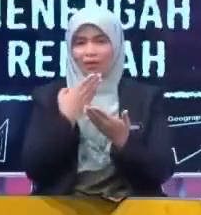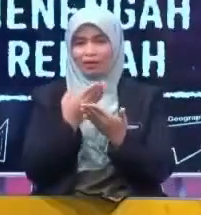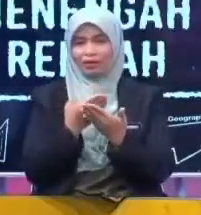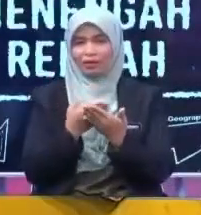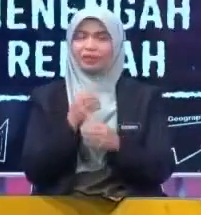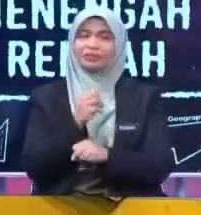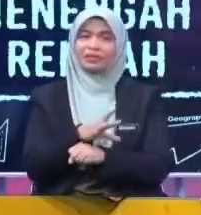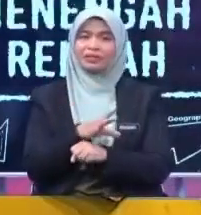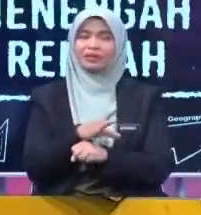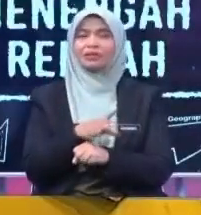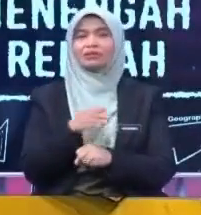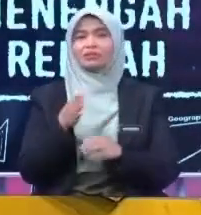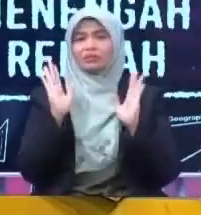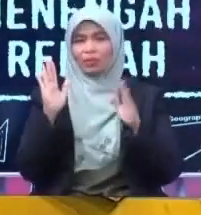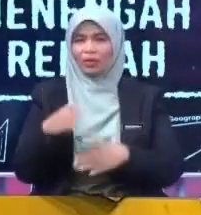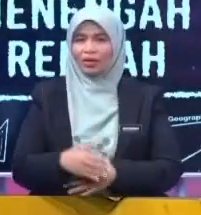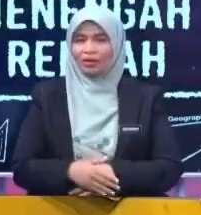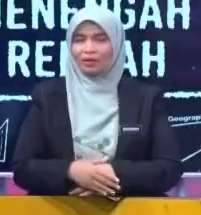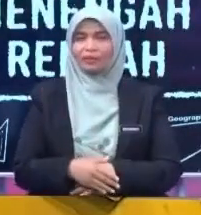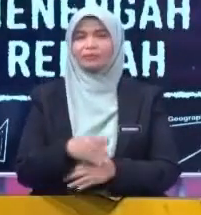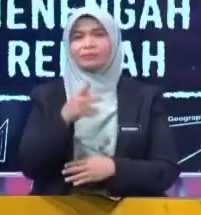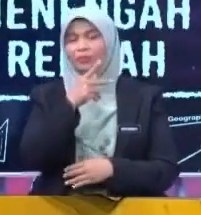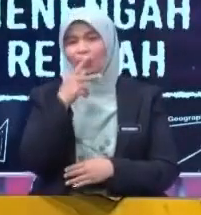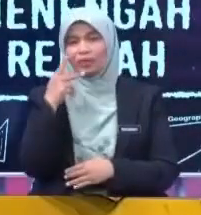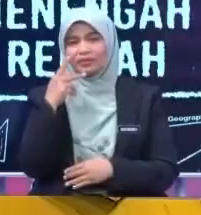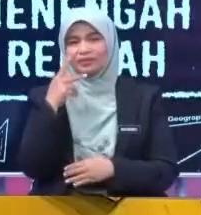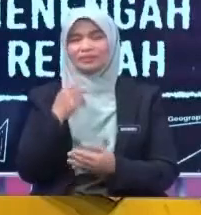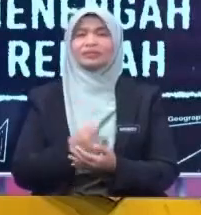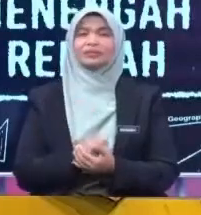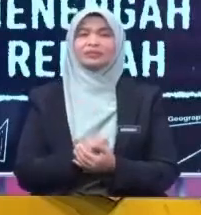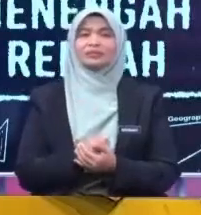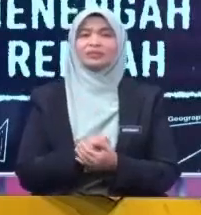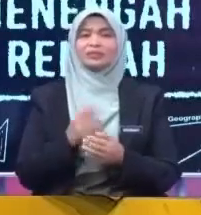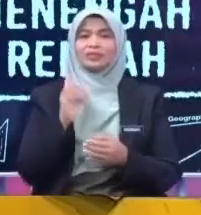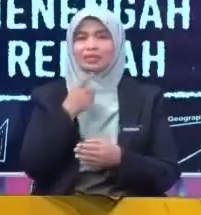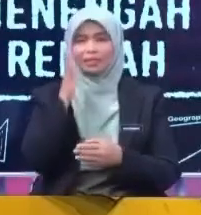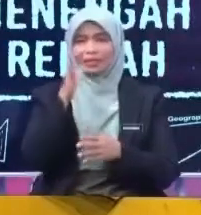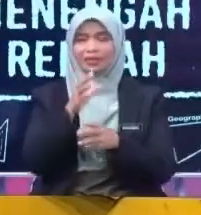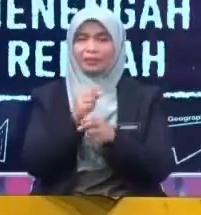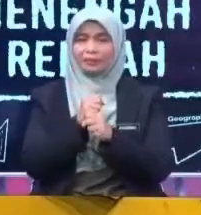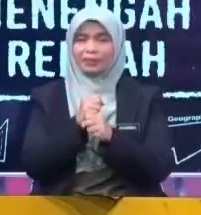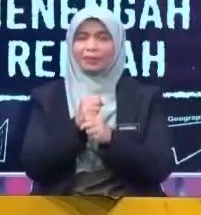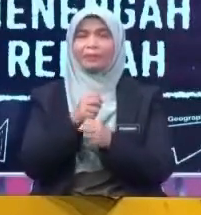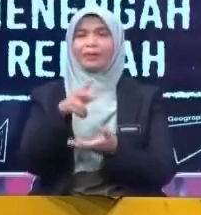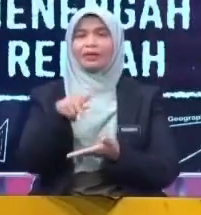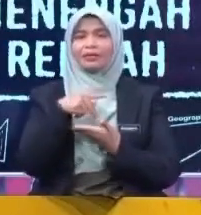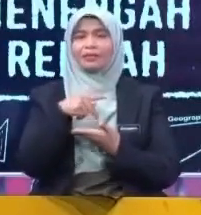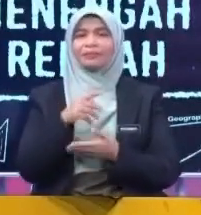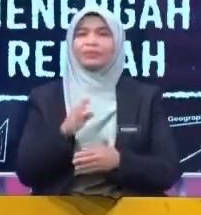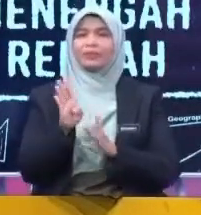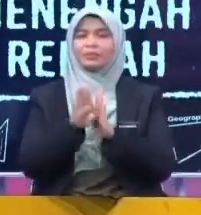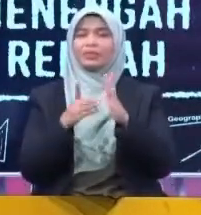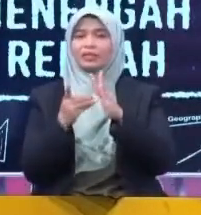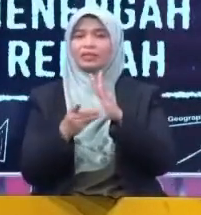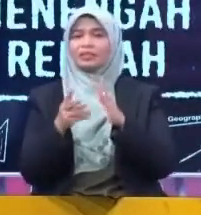melakukan solat, berpuasa sunat contohnya, jadi kita akan dapatlah ganjaran pahala. Allah akan bagi pahala kepada kita berdasarkan